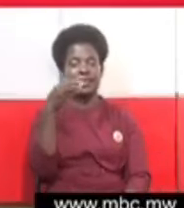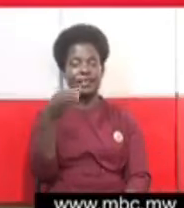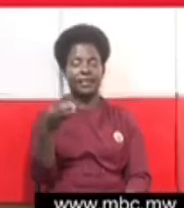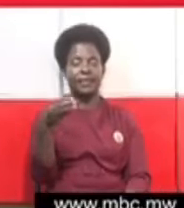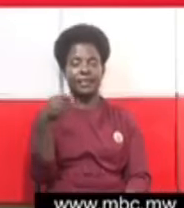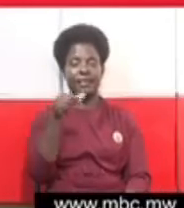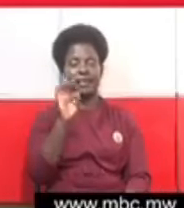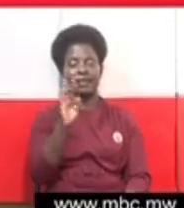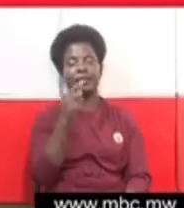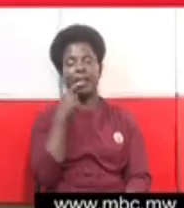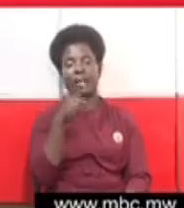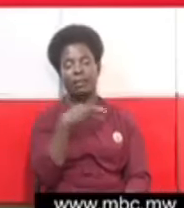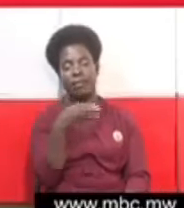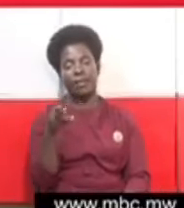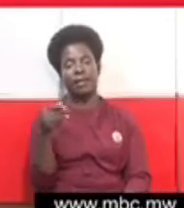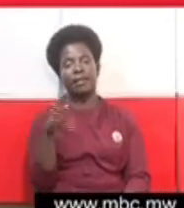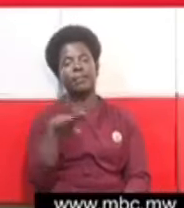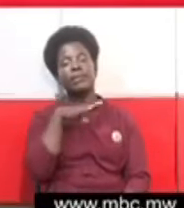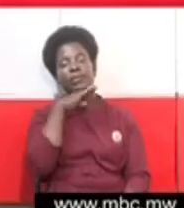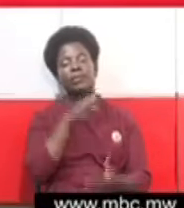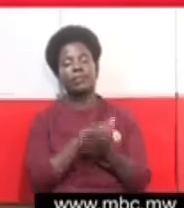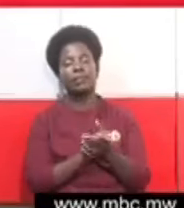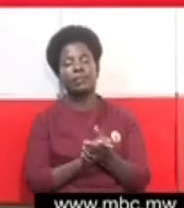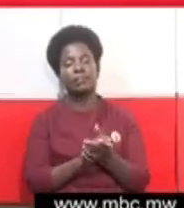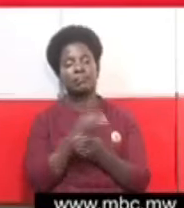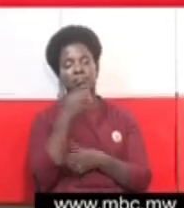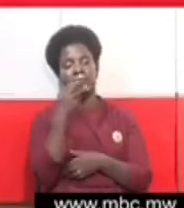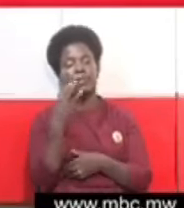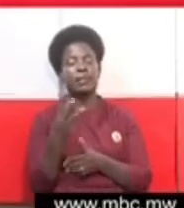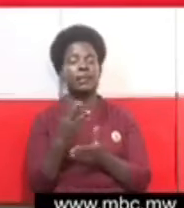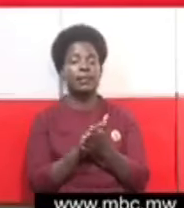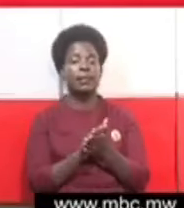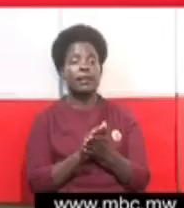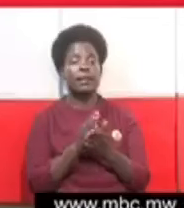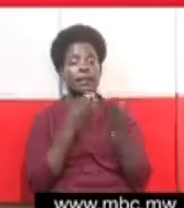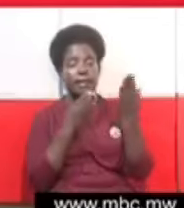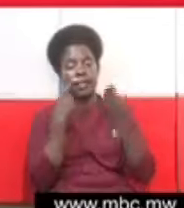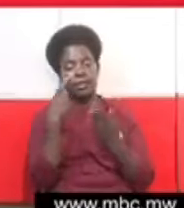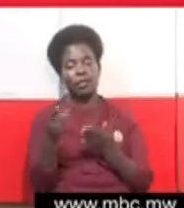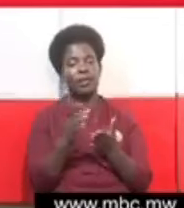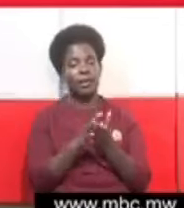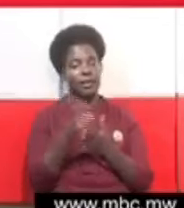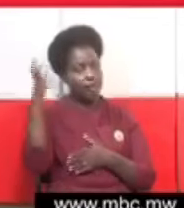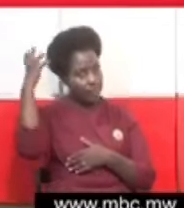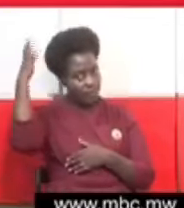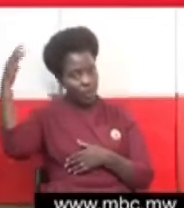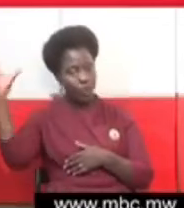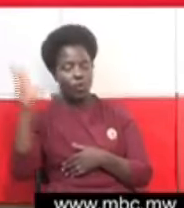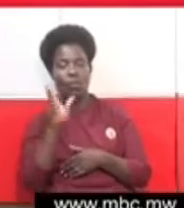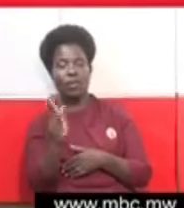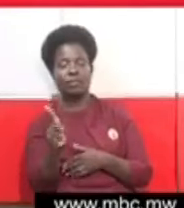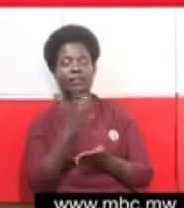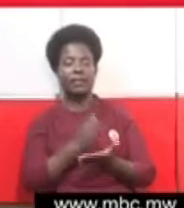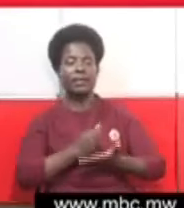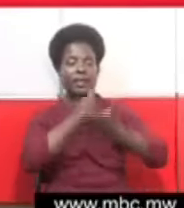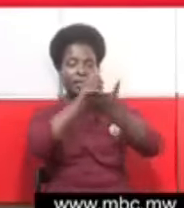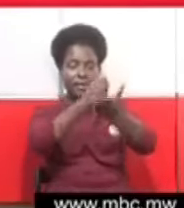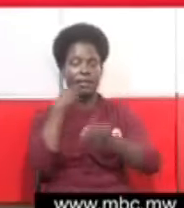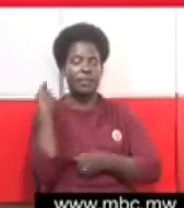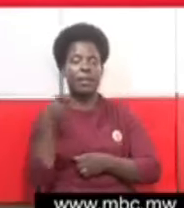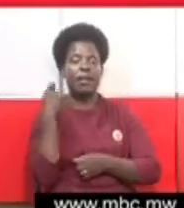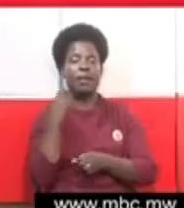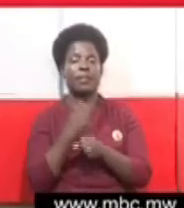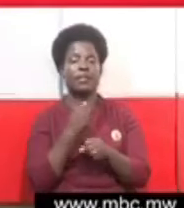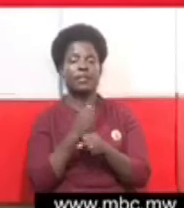na $52.3 million zomwe ndi pafupifupi $91 billion kwaja kuti zitandizile dziko la Malawi pa